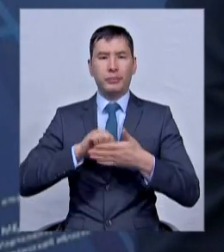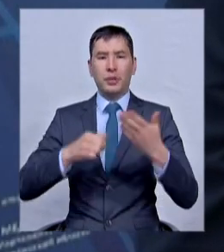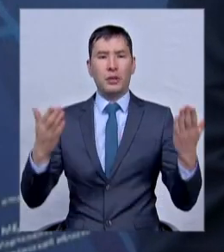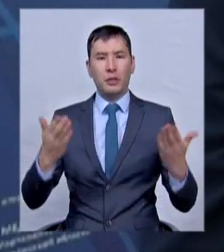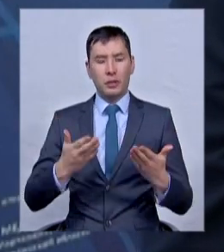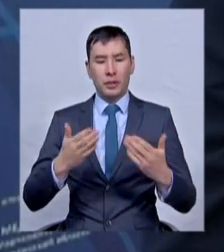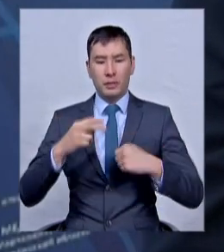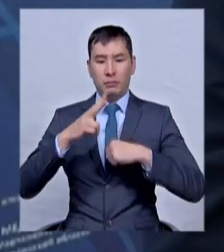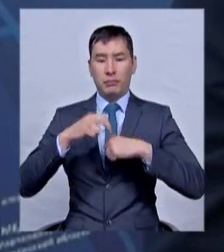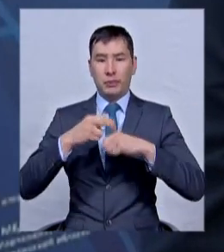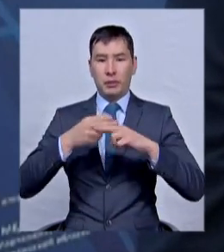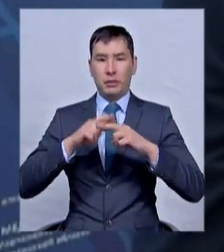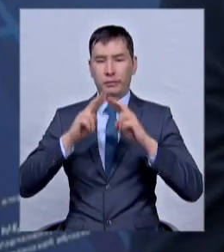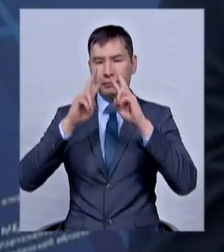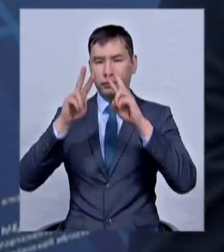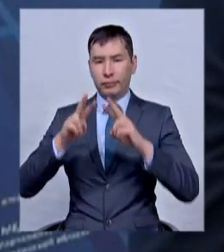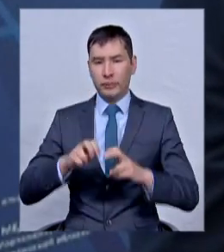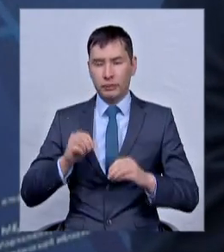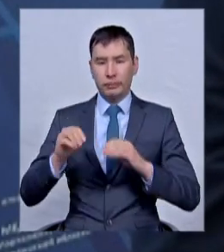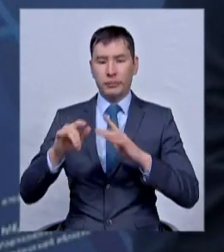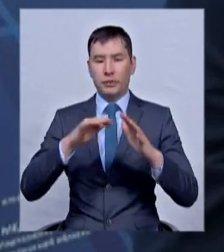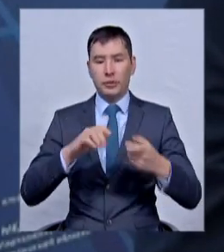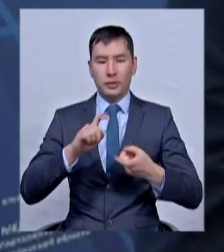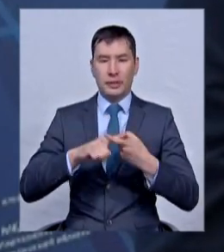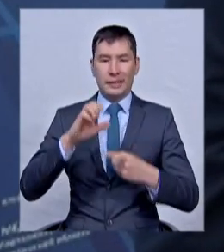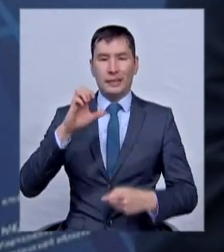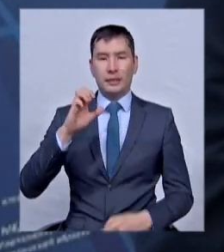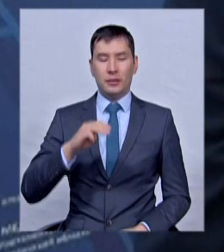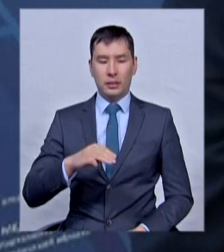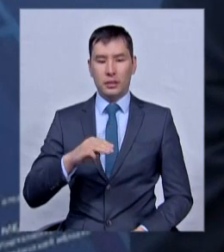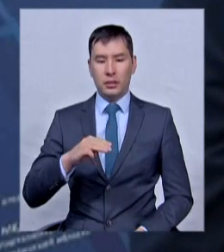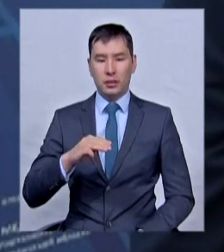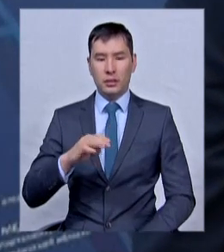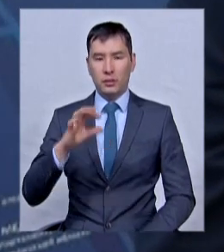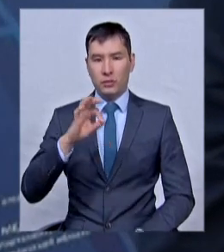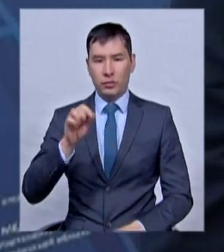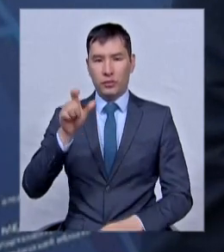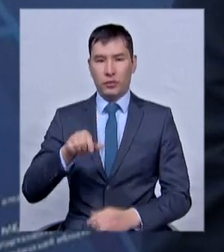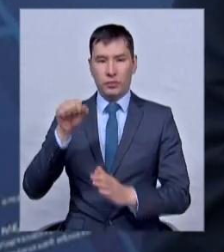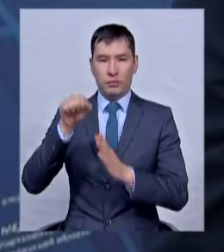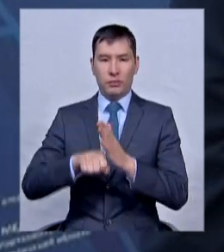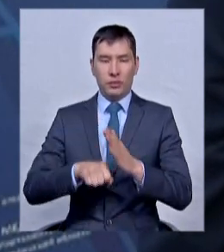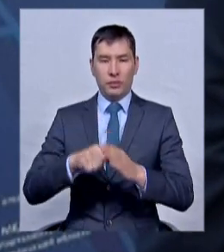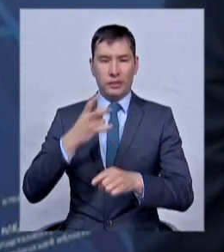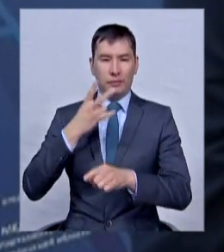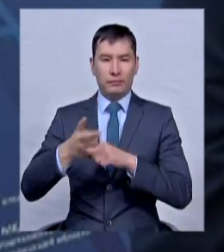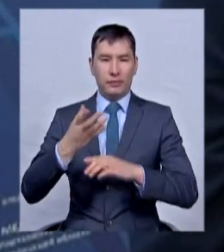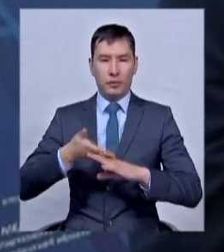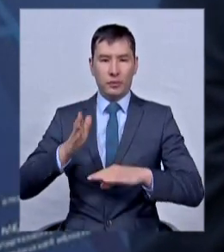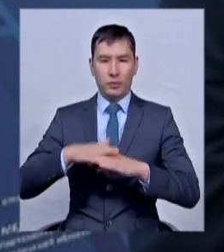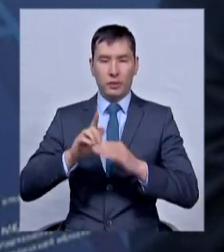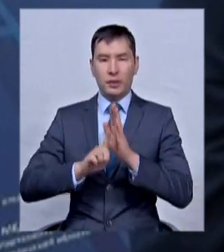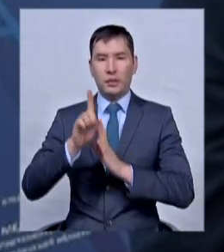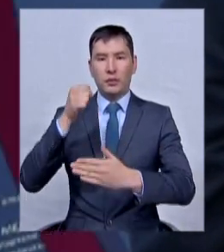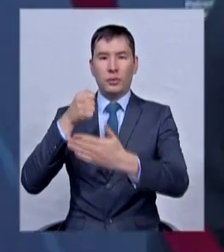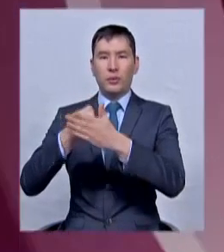қызметкерлері Қазақстан Республикасының қылмыстық кодексінің 106 бабы денсаулыққа қасақана ауыр зиян келтіру бойынша сотқа дейінгі